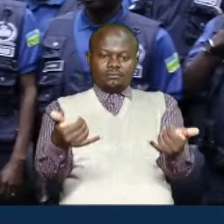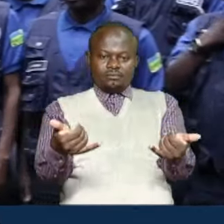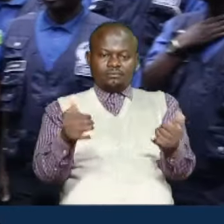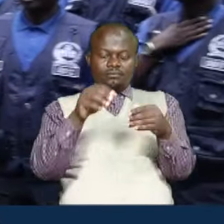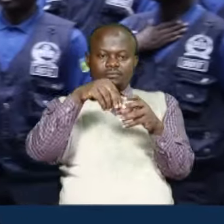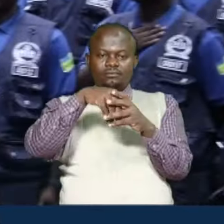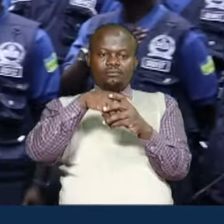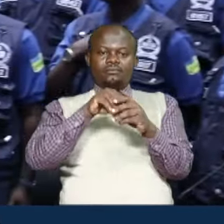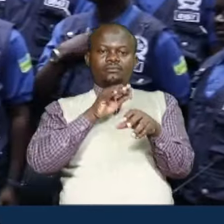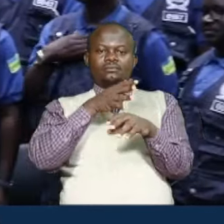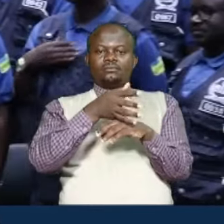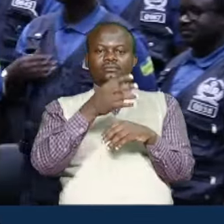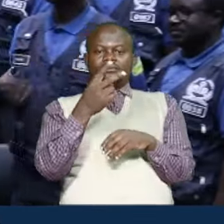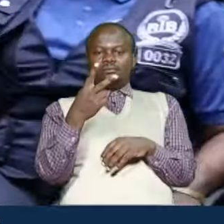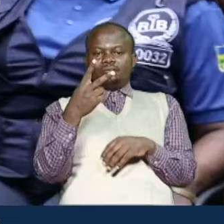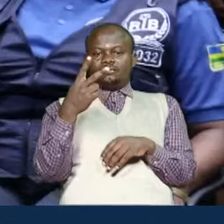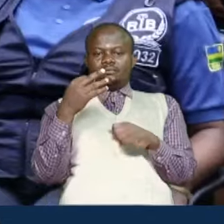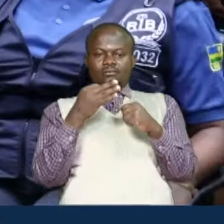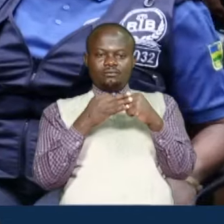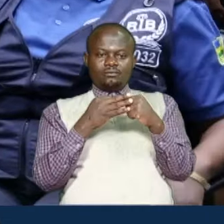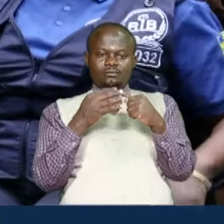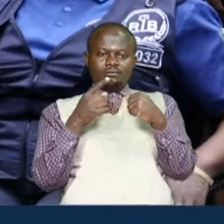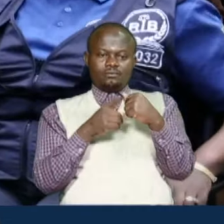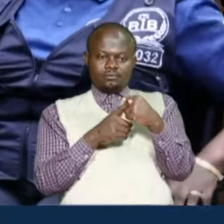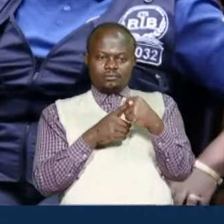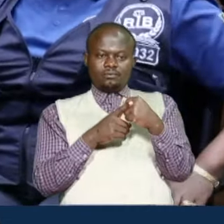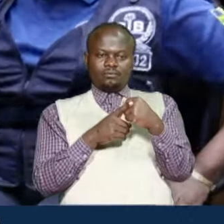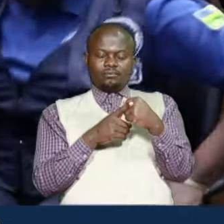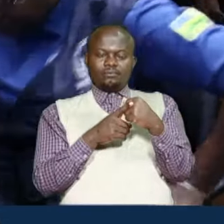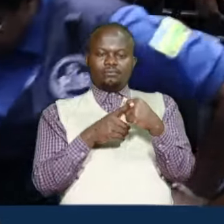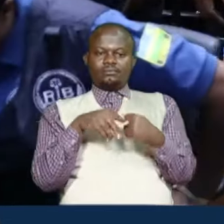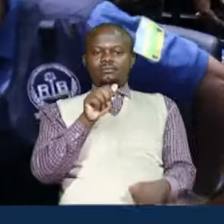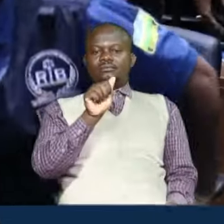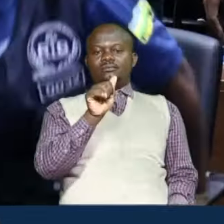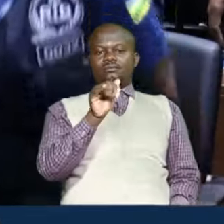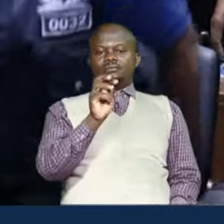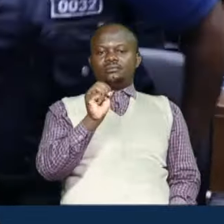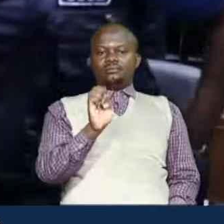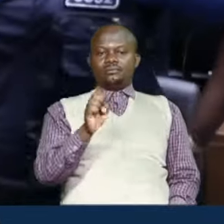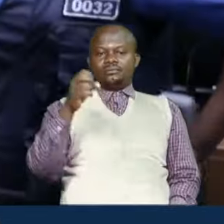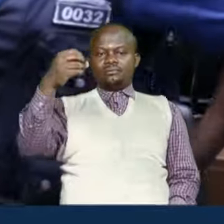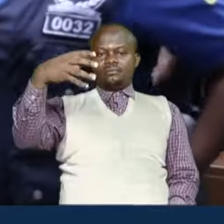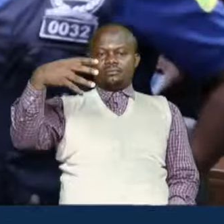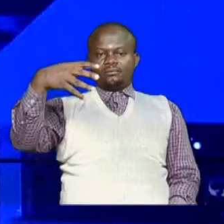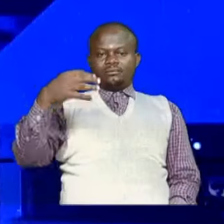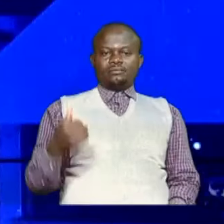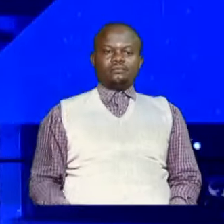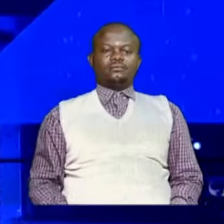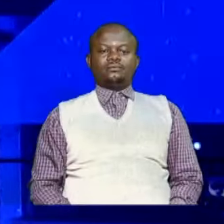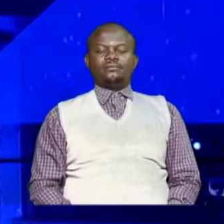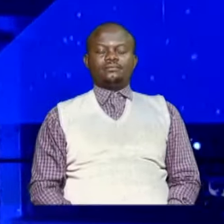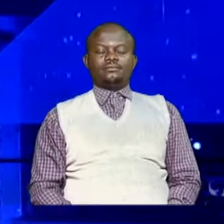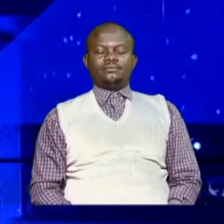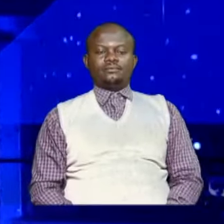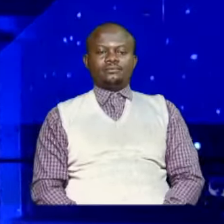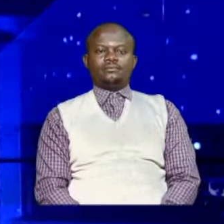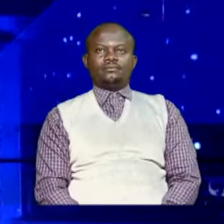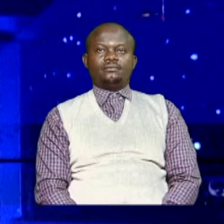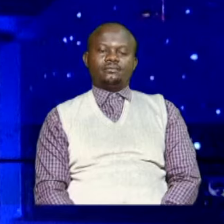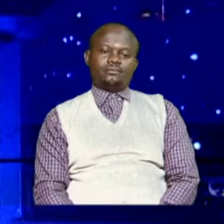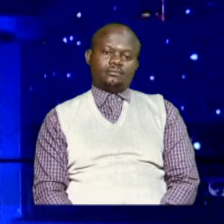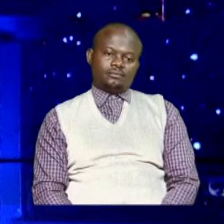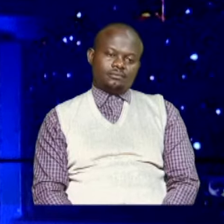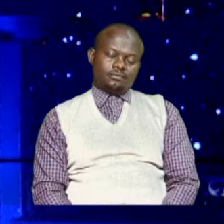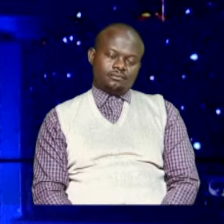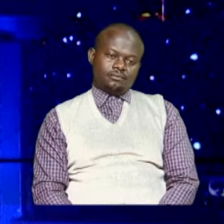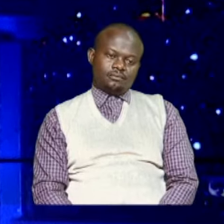yitabiriwe n'abagera kuri 286. Aime Bote Mushashi, i Kigali. No mu gihe mu kwezi gutaha